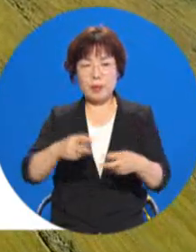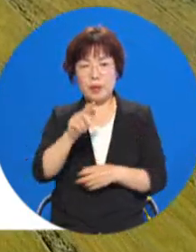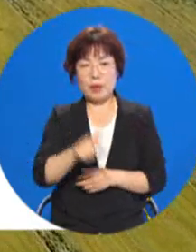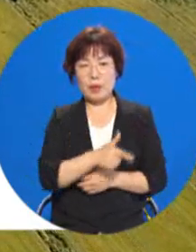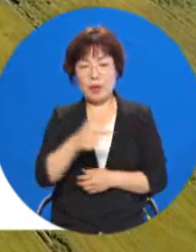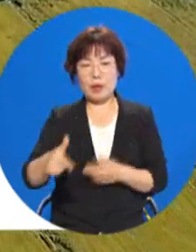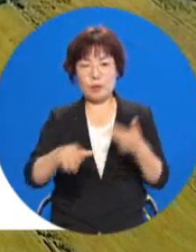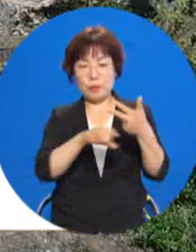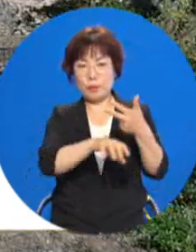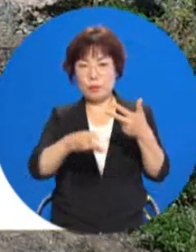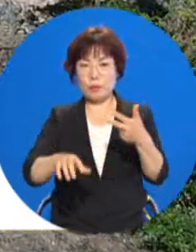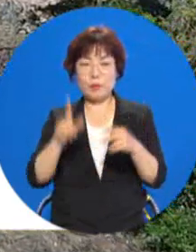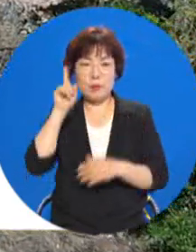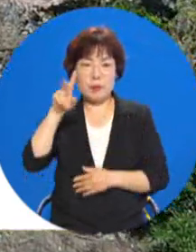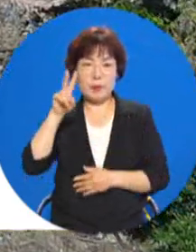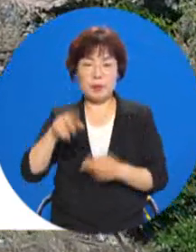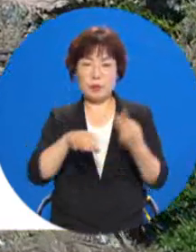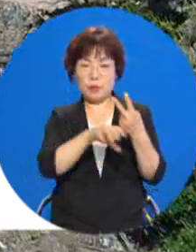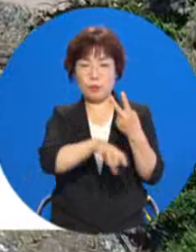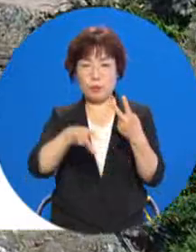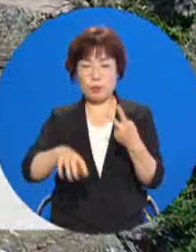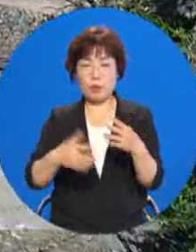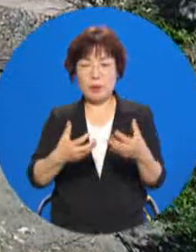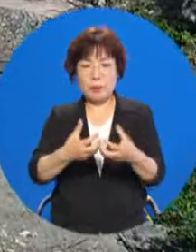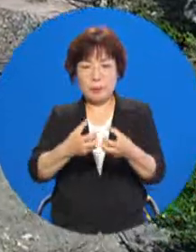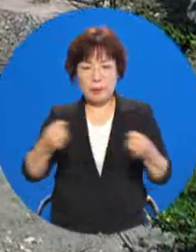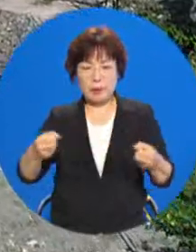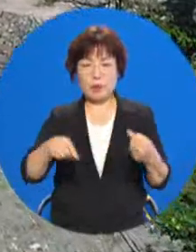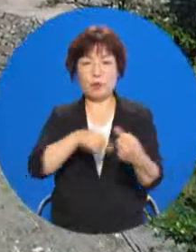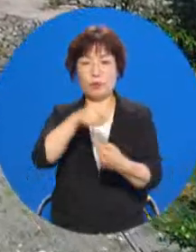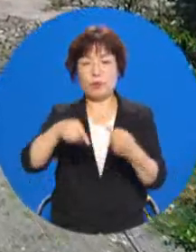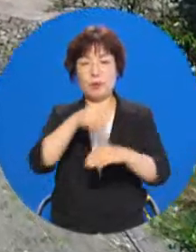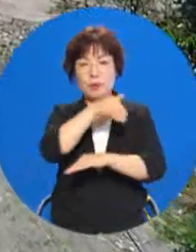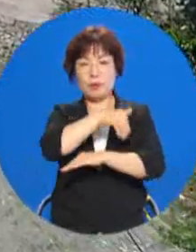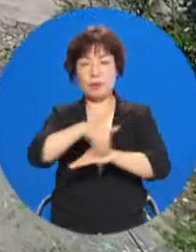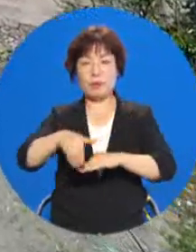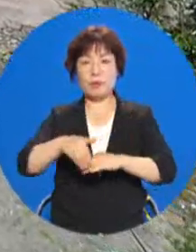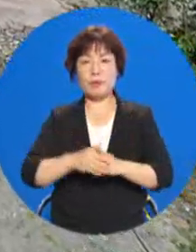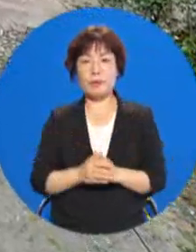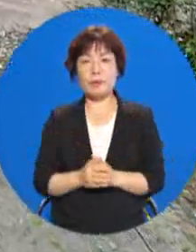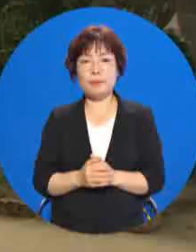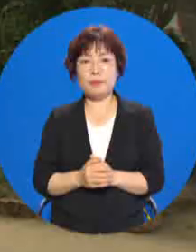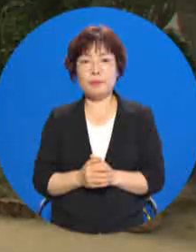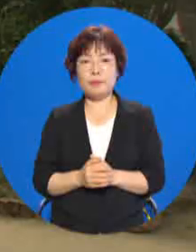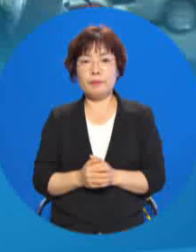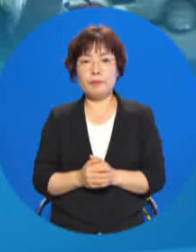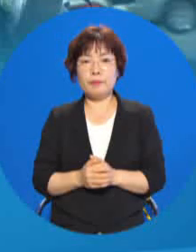코스 7개와 1박 2일 코스 2개로 구성해 따로 운영하기로 했습니다.